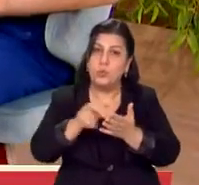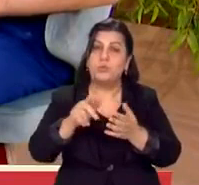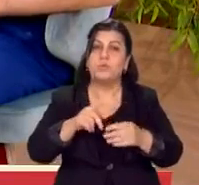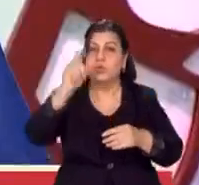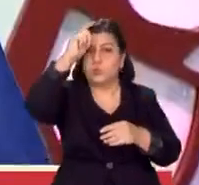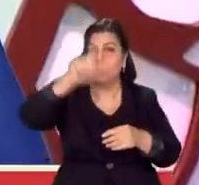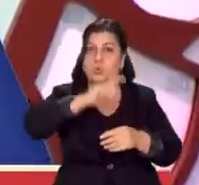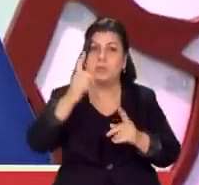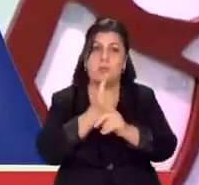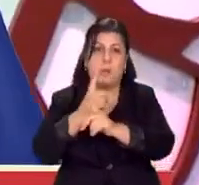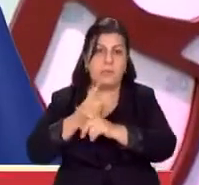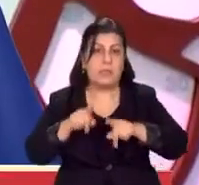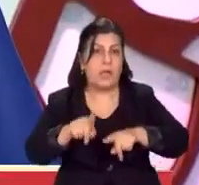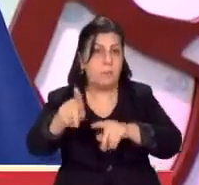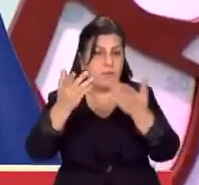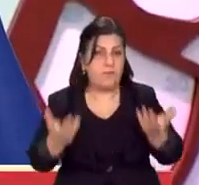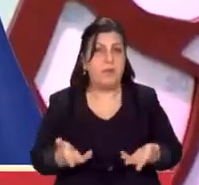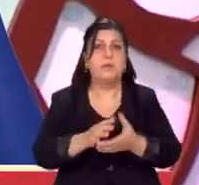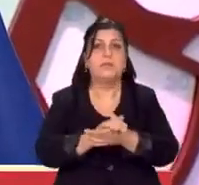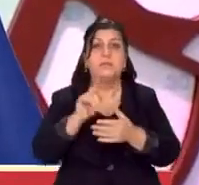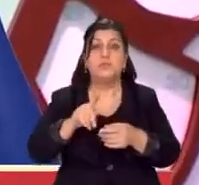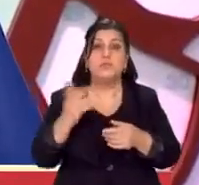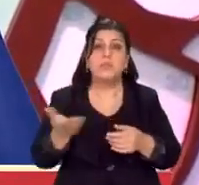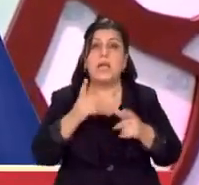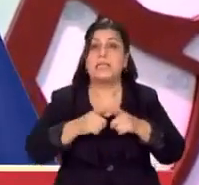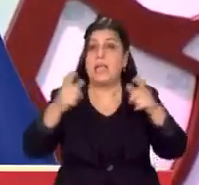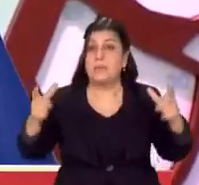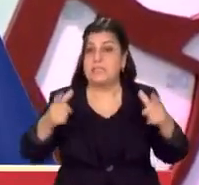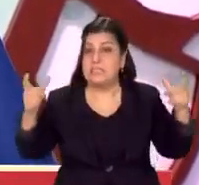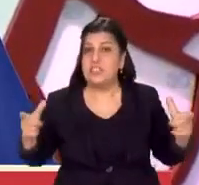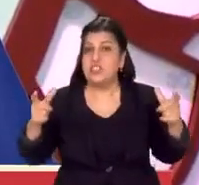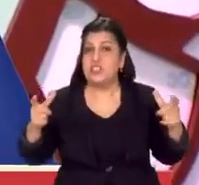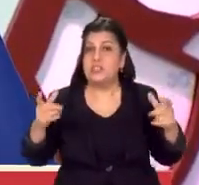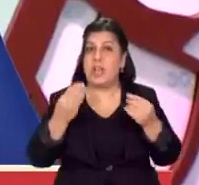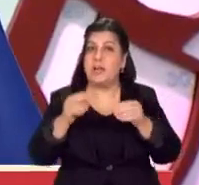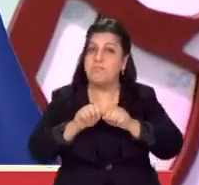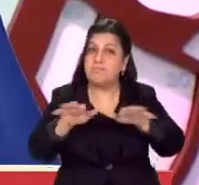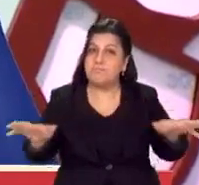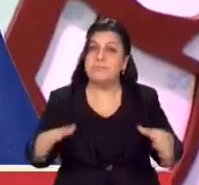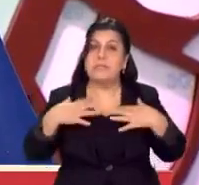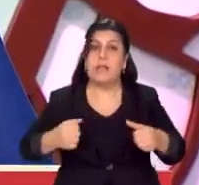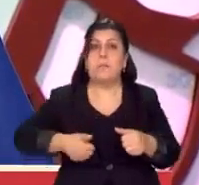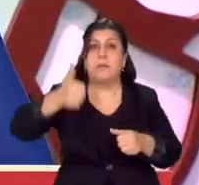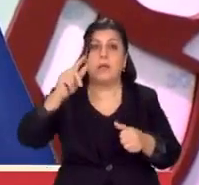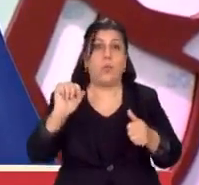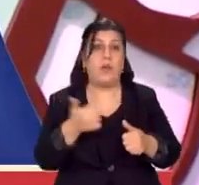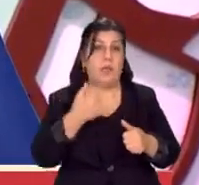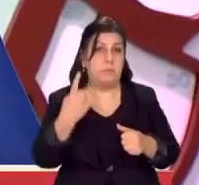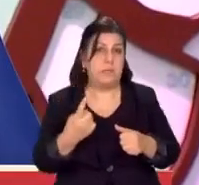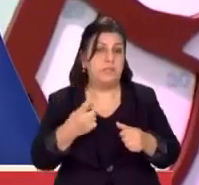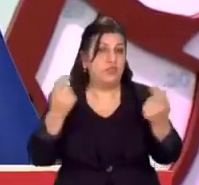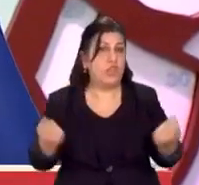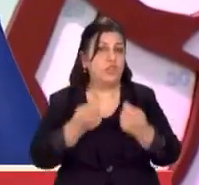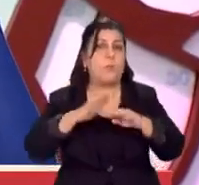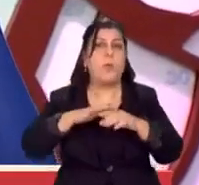filyasyon yani temas takip var Ancak bunu daha geniş kapsamlı hale getirmek için bire Sağlık Bakanlığı çok önemli bir